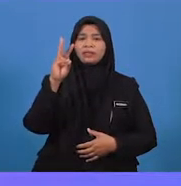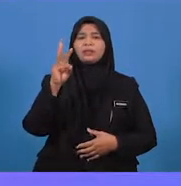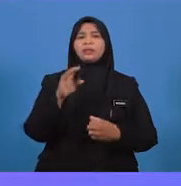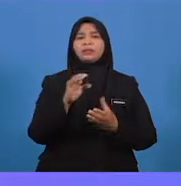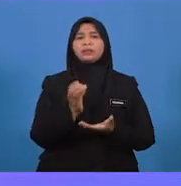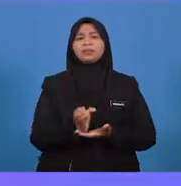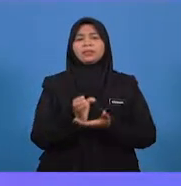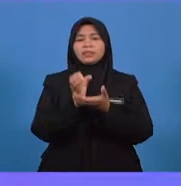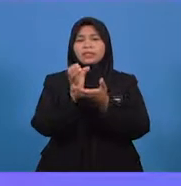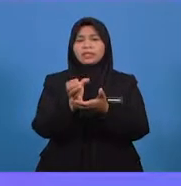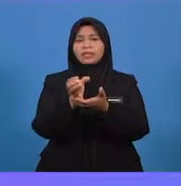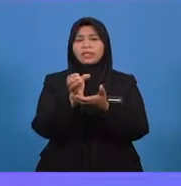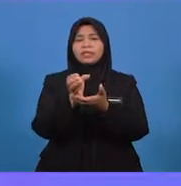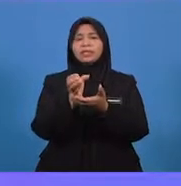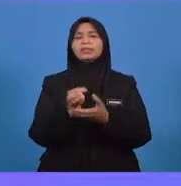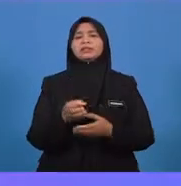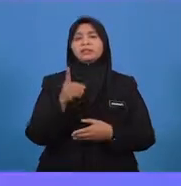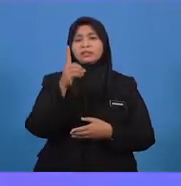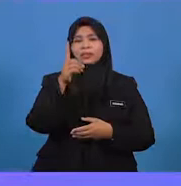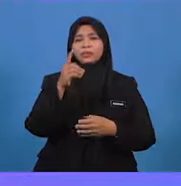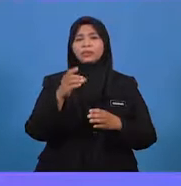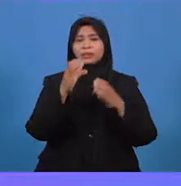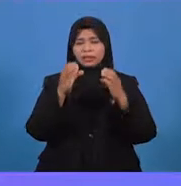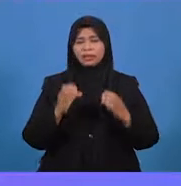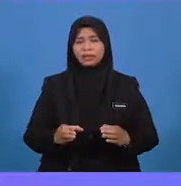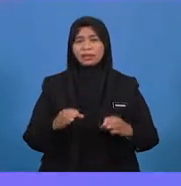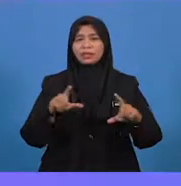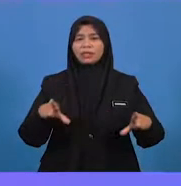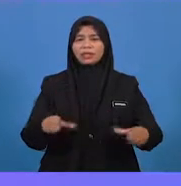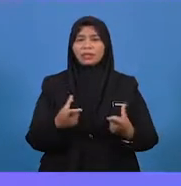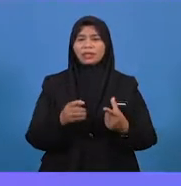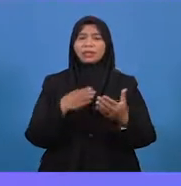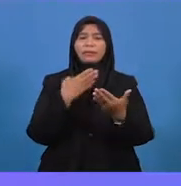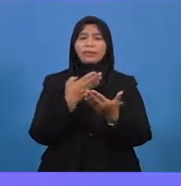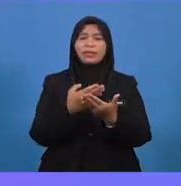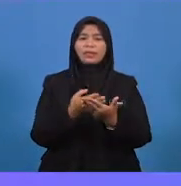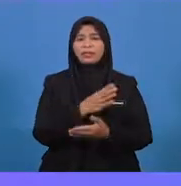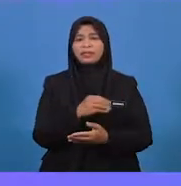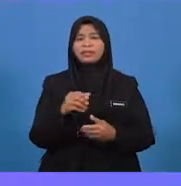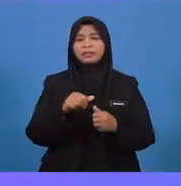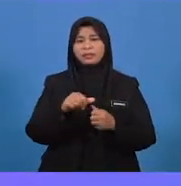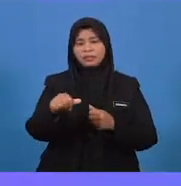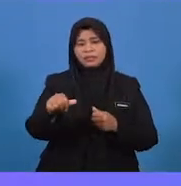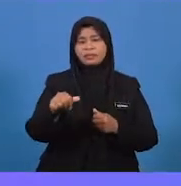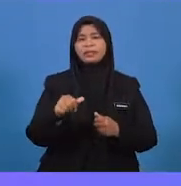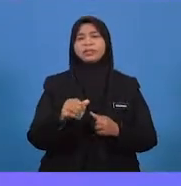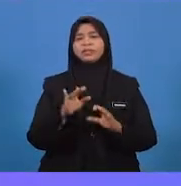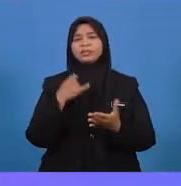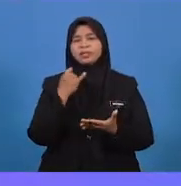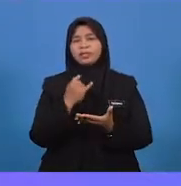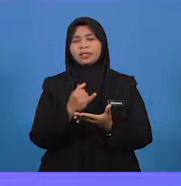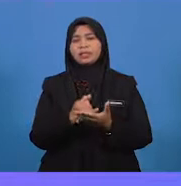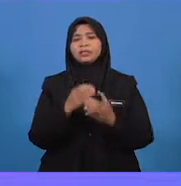iaitu yang terakhir, mencadangkan satu cara melakukan kebaikan dan